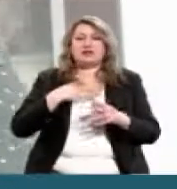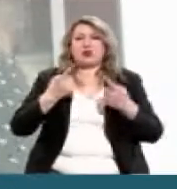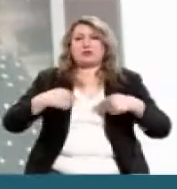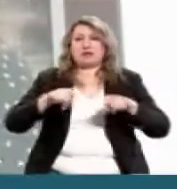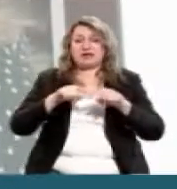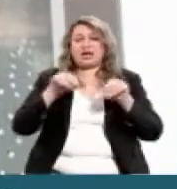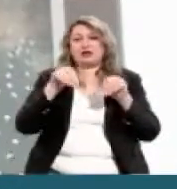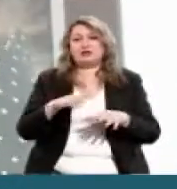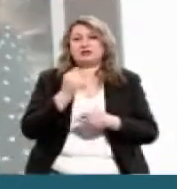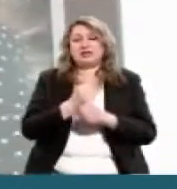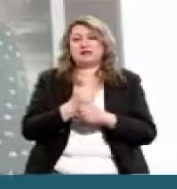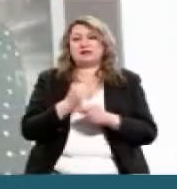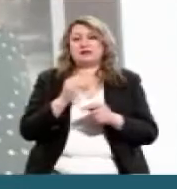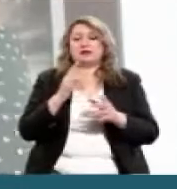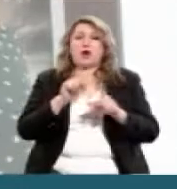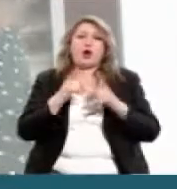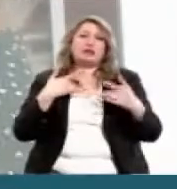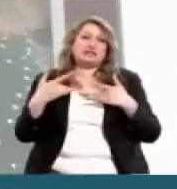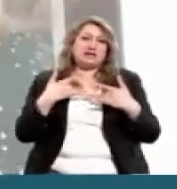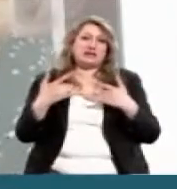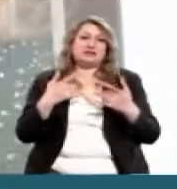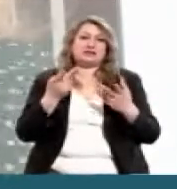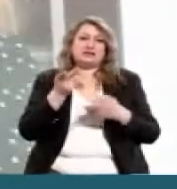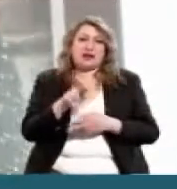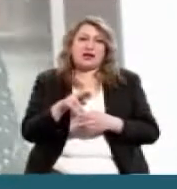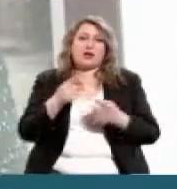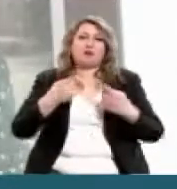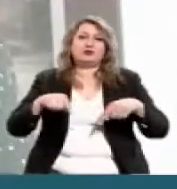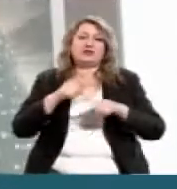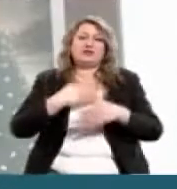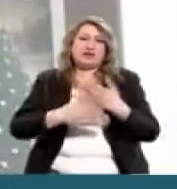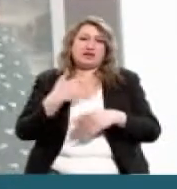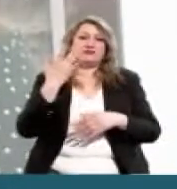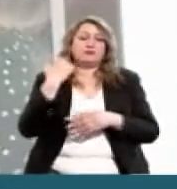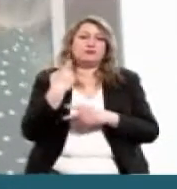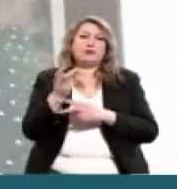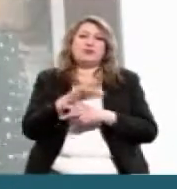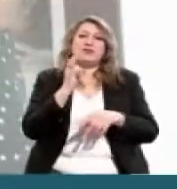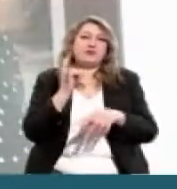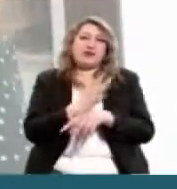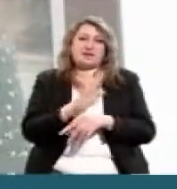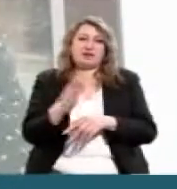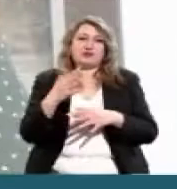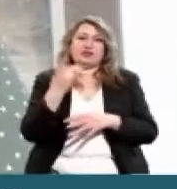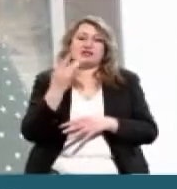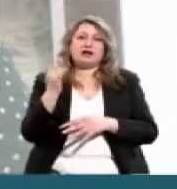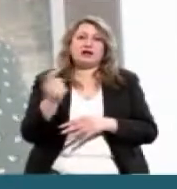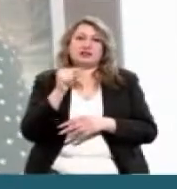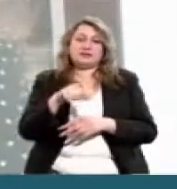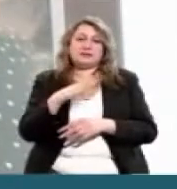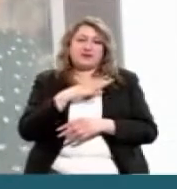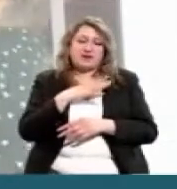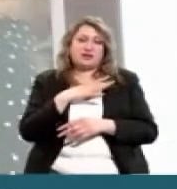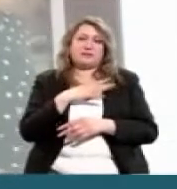объединение, решили сделать благотворительный концерт для общества инвалидов. Мы сюда приезжаем не впервые, уже несколько раз здесь